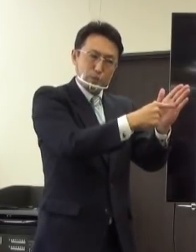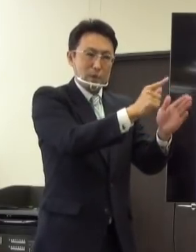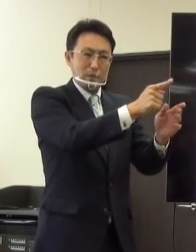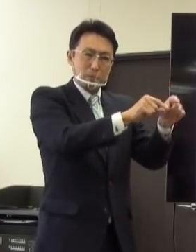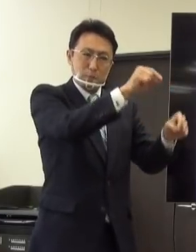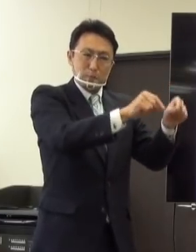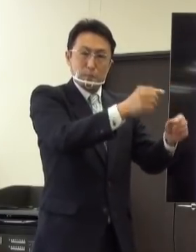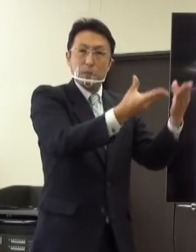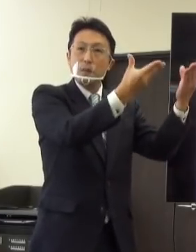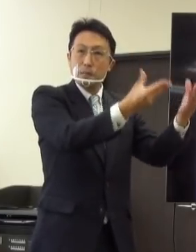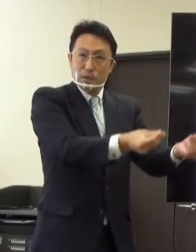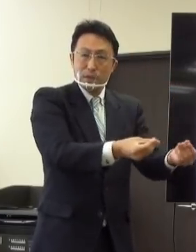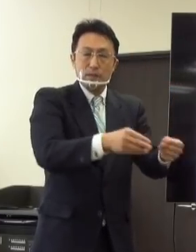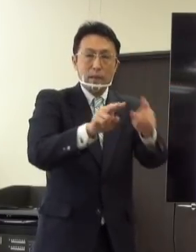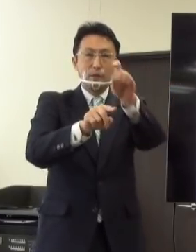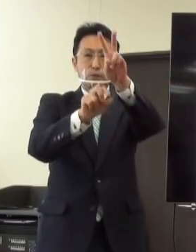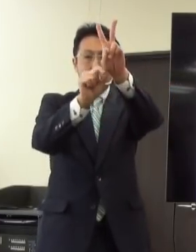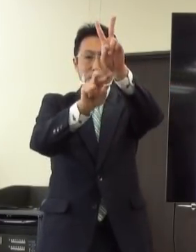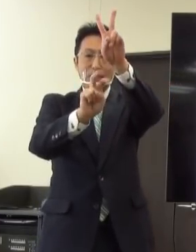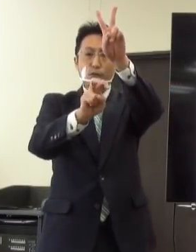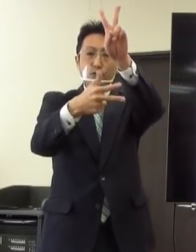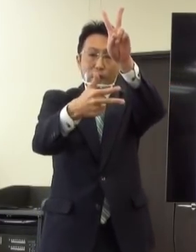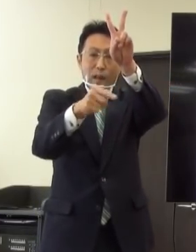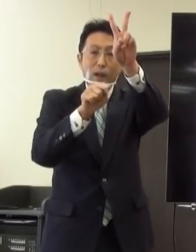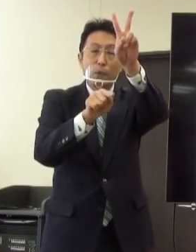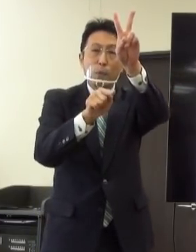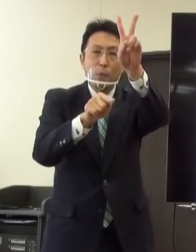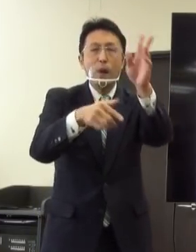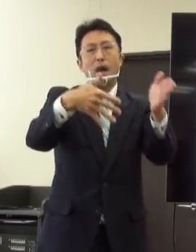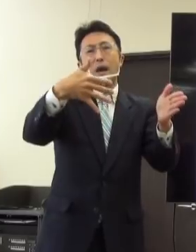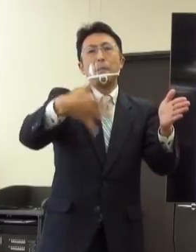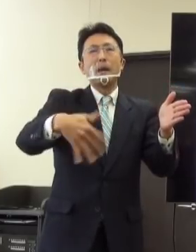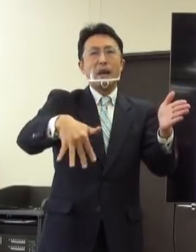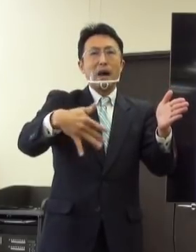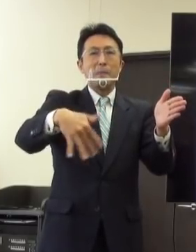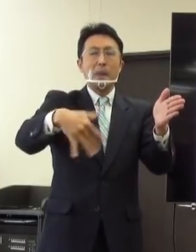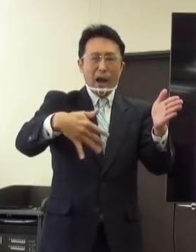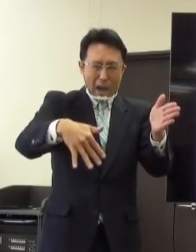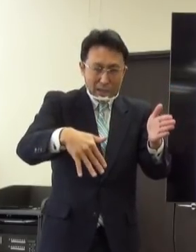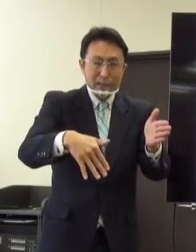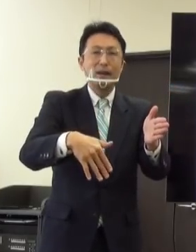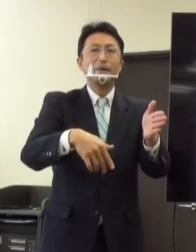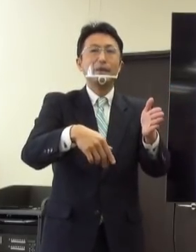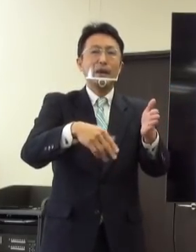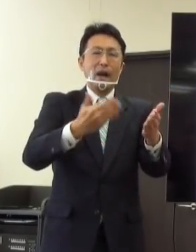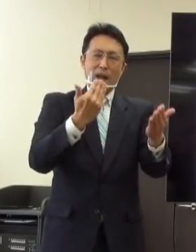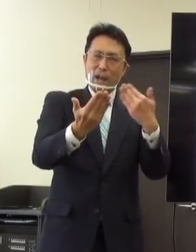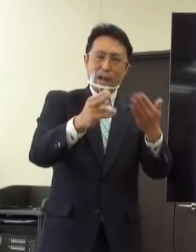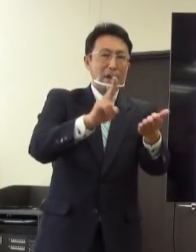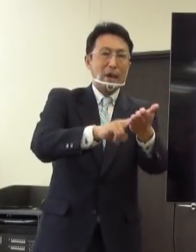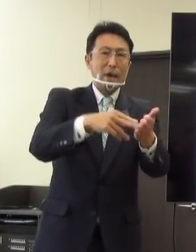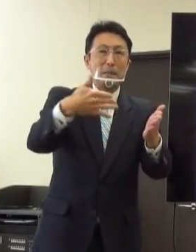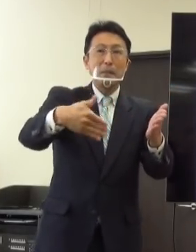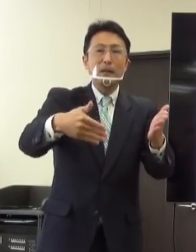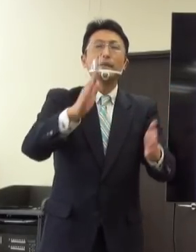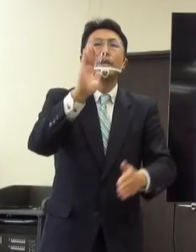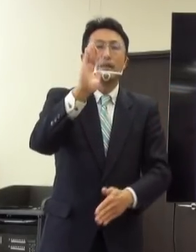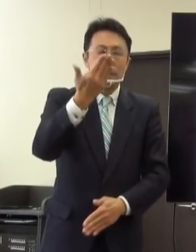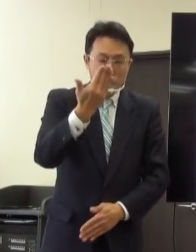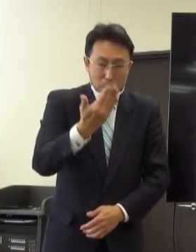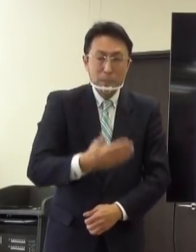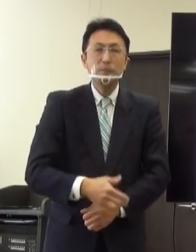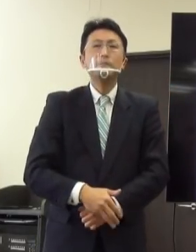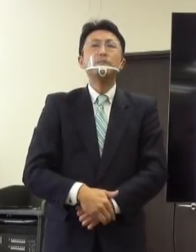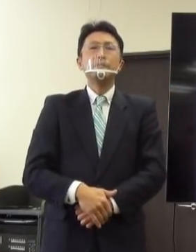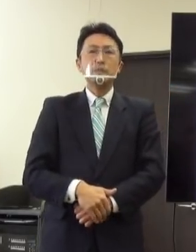この黄色いところとかの埋まってるのは福島医大って書いてあるんですけど、小さくて皆さんには見えないんですけども、そこ